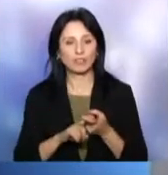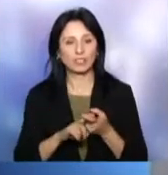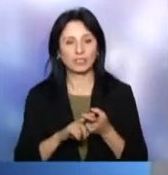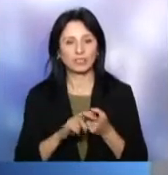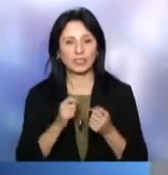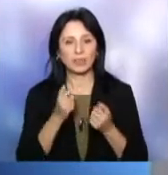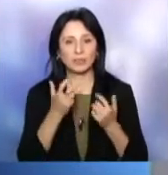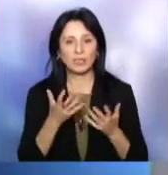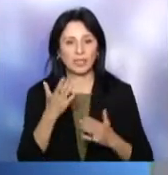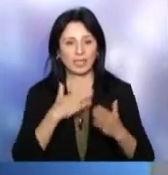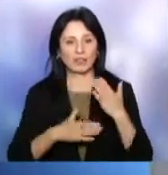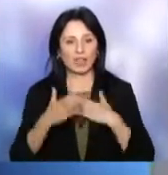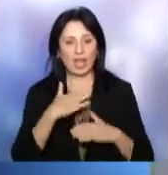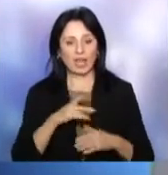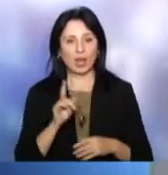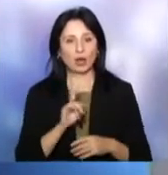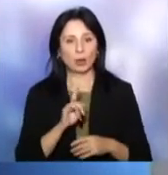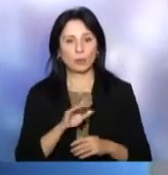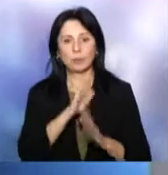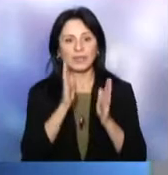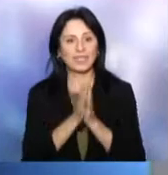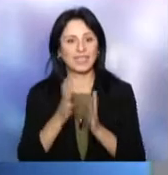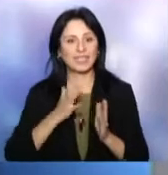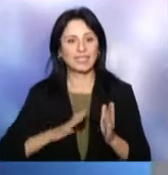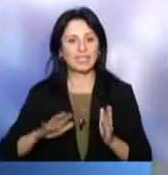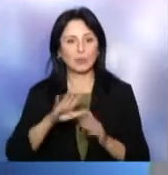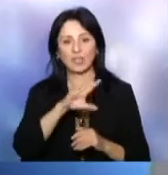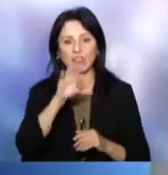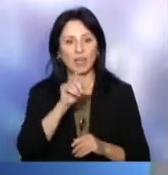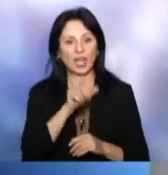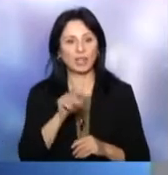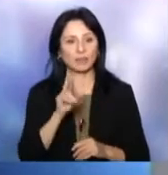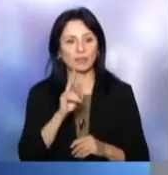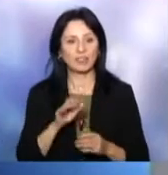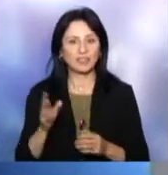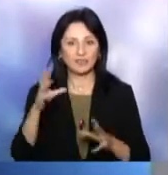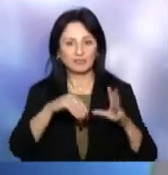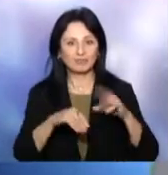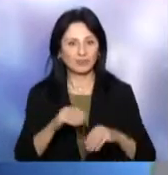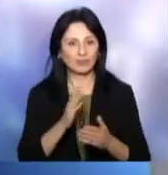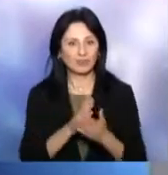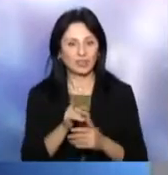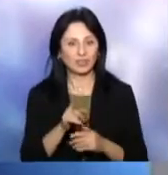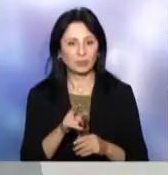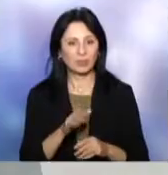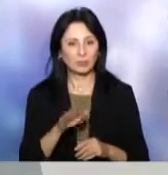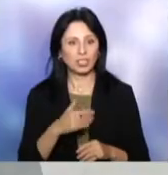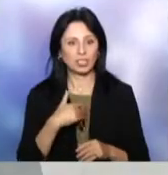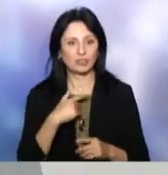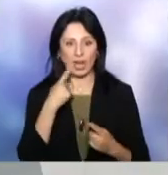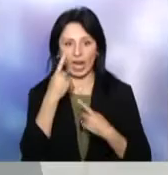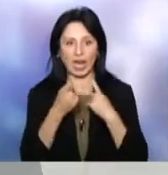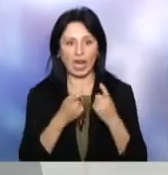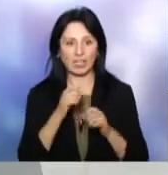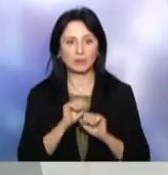იმდენად გვიხარია, რომ მთელი საქართველოდან ყველა ის ადამიანი, ვინც ერთვება ამ კამპანიაში, ხდება მერე ჩვენი